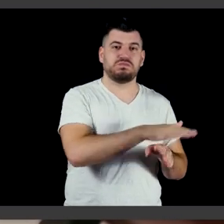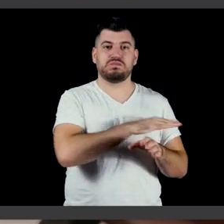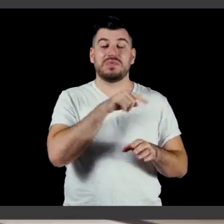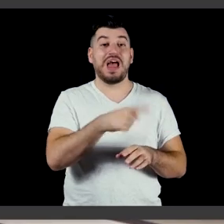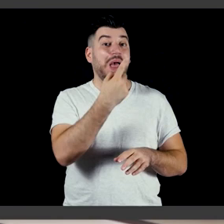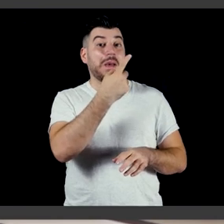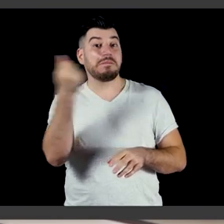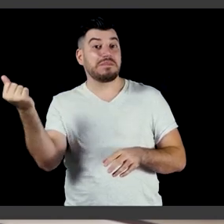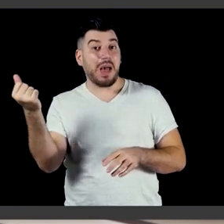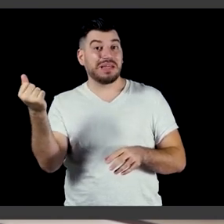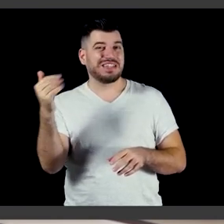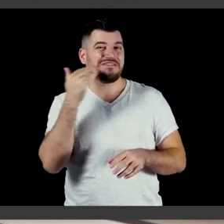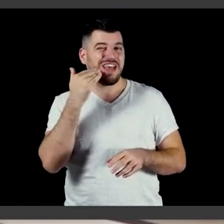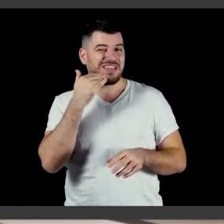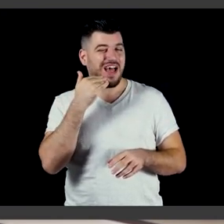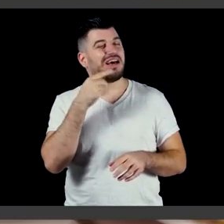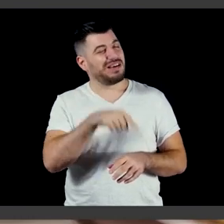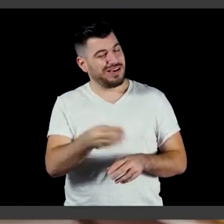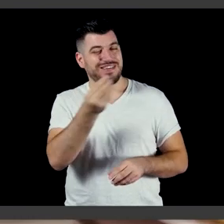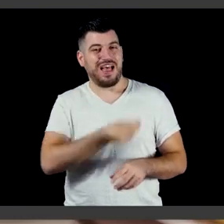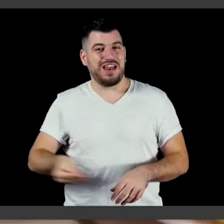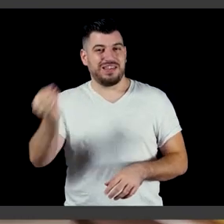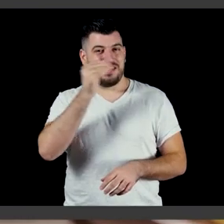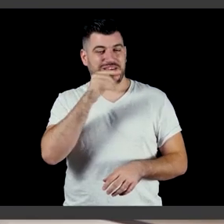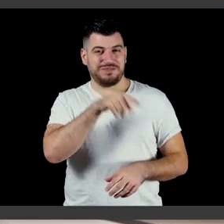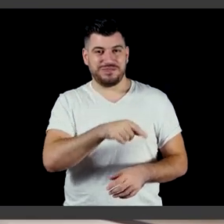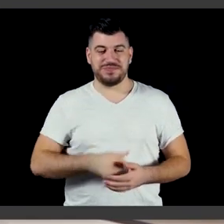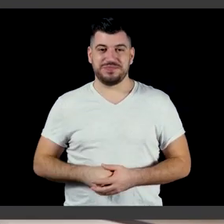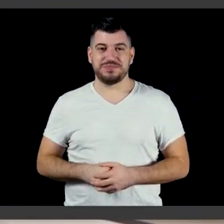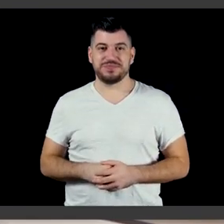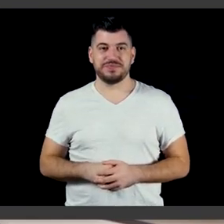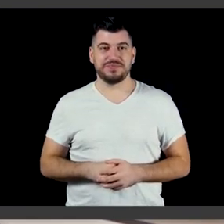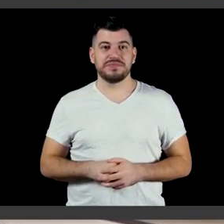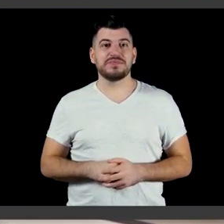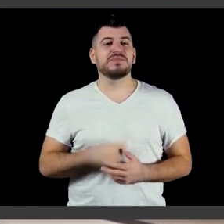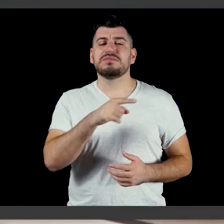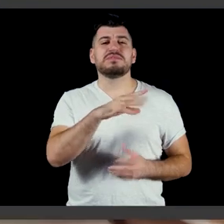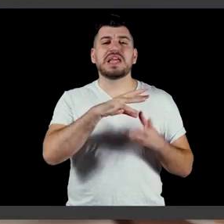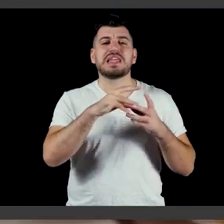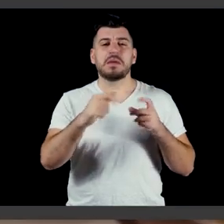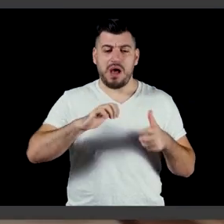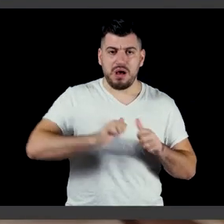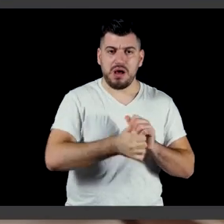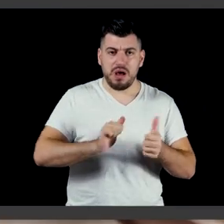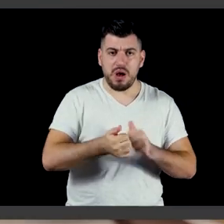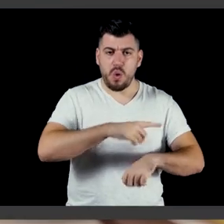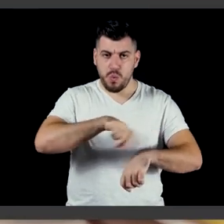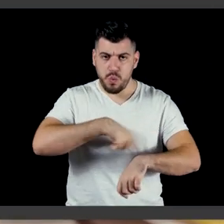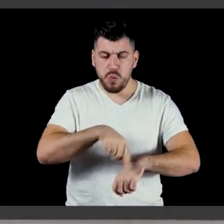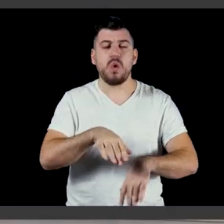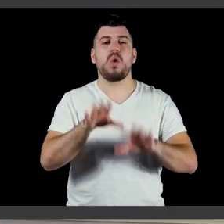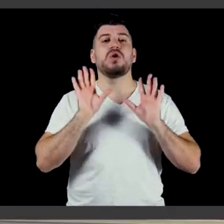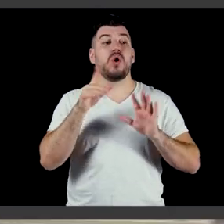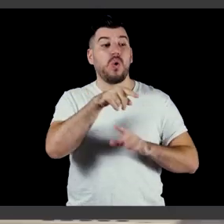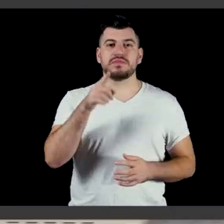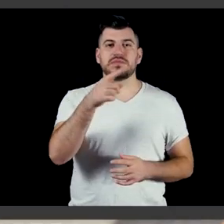Μία φέτα τυρί καλύπτει τους πάντες. Αλλά μία μισή φέτα τυρί νομίζω ότι είναι ακόμα καλύτερα. Σκεφτείτε ότι αυτό το